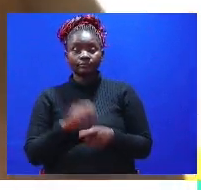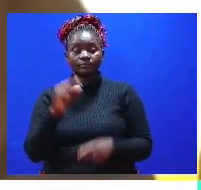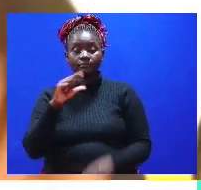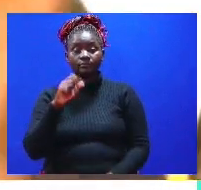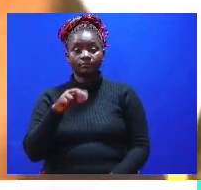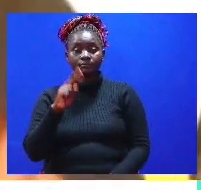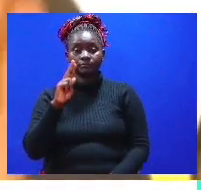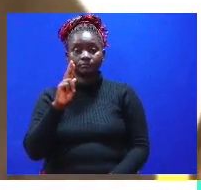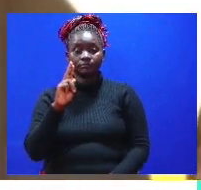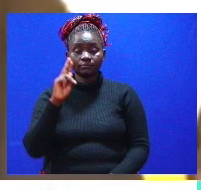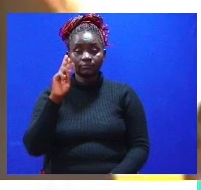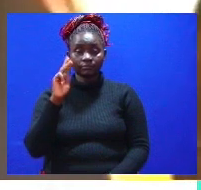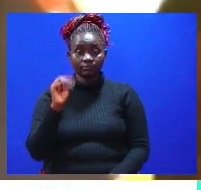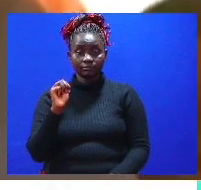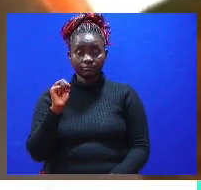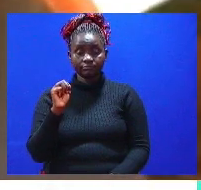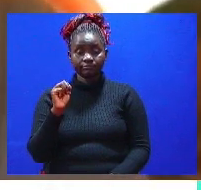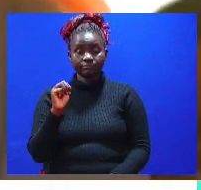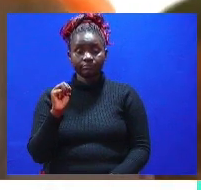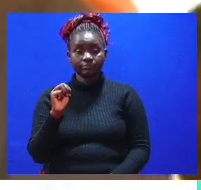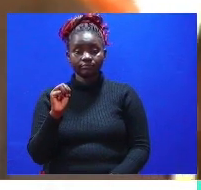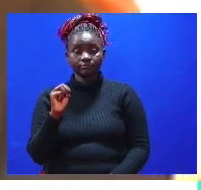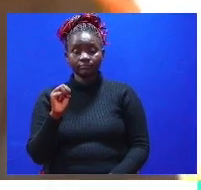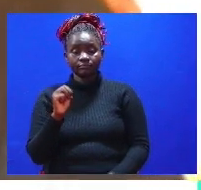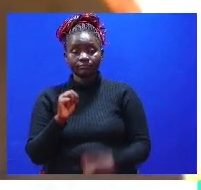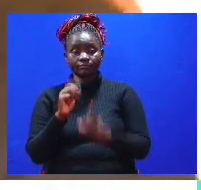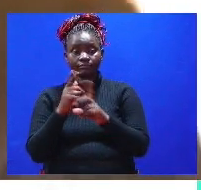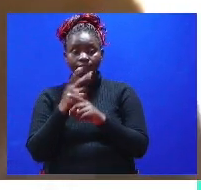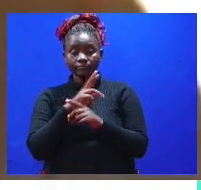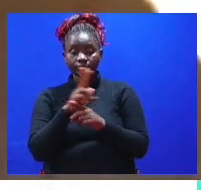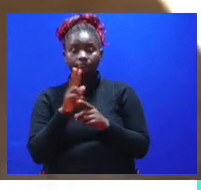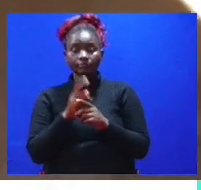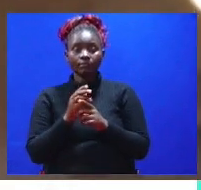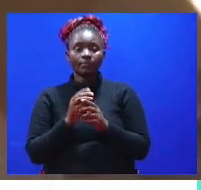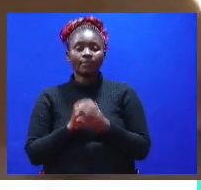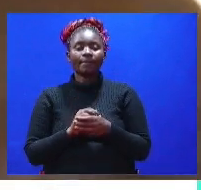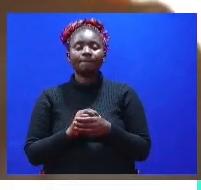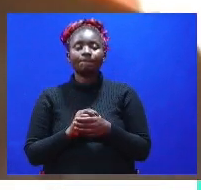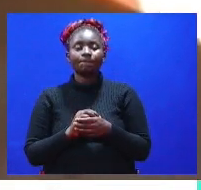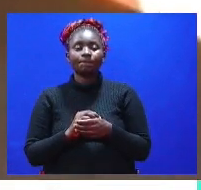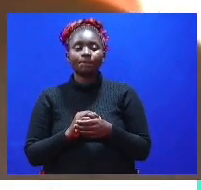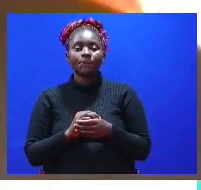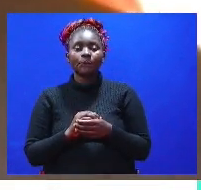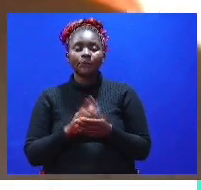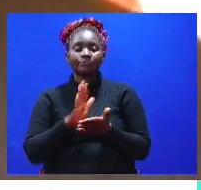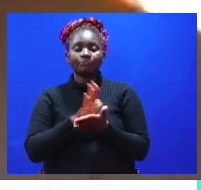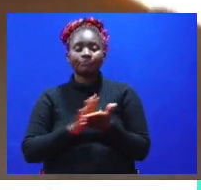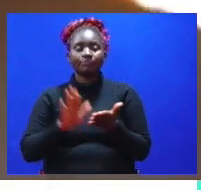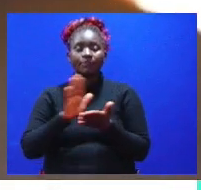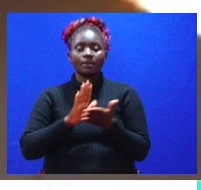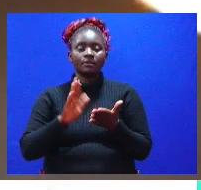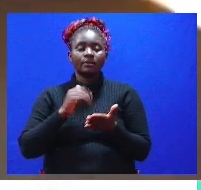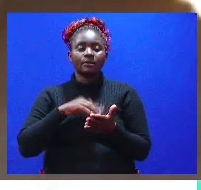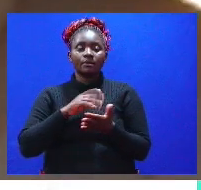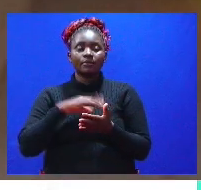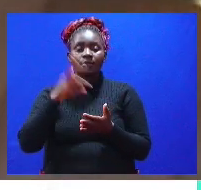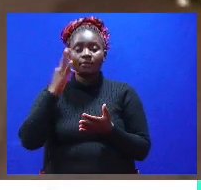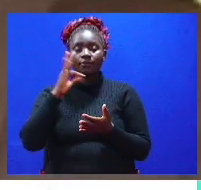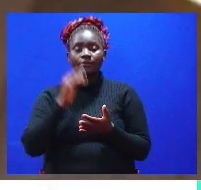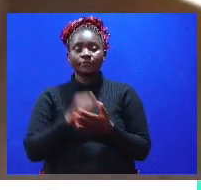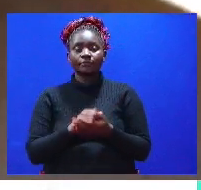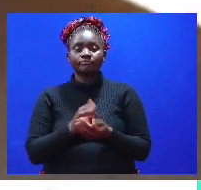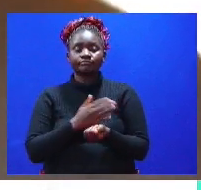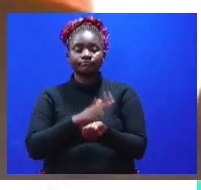mtu tu anataka eucalyptus. Lakini tunaweza ku increase our fruit